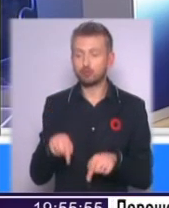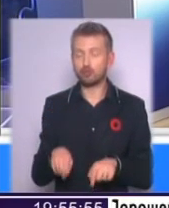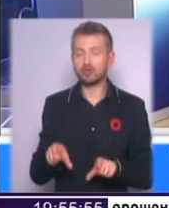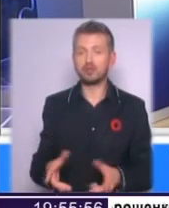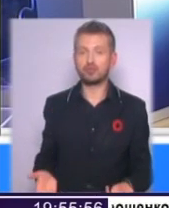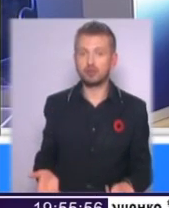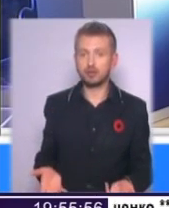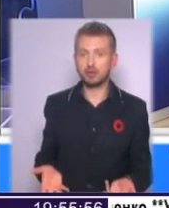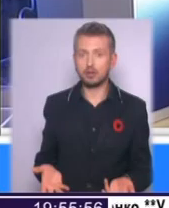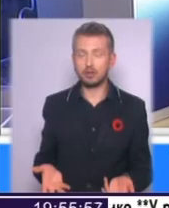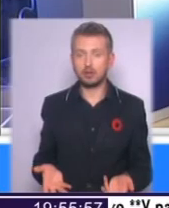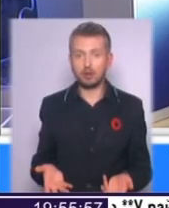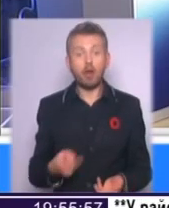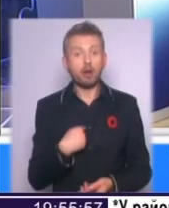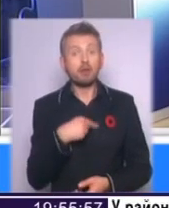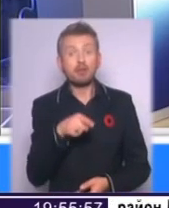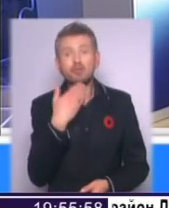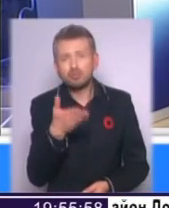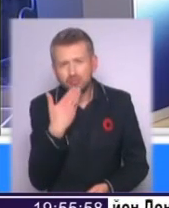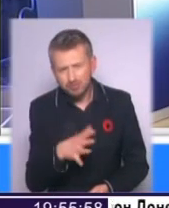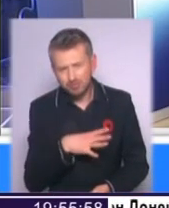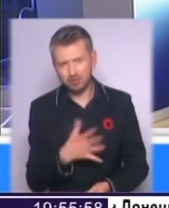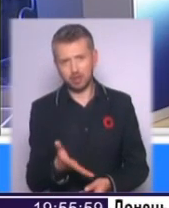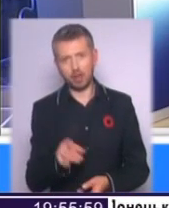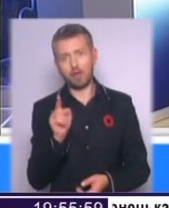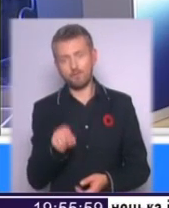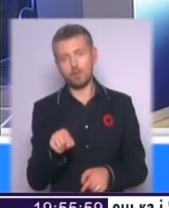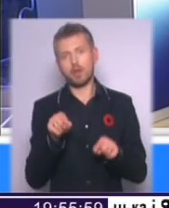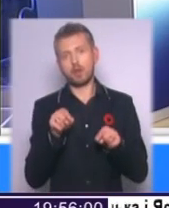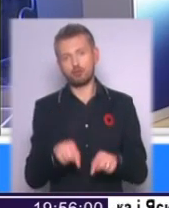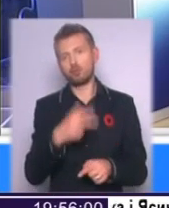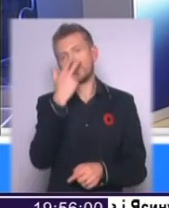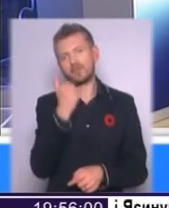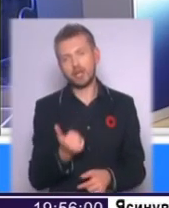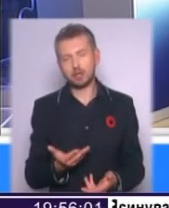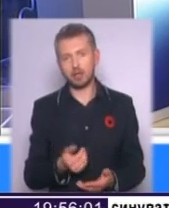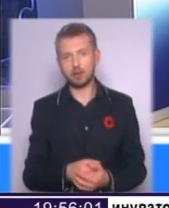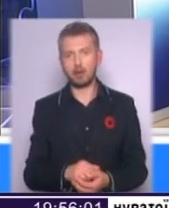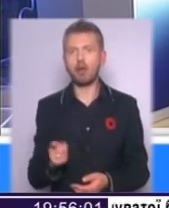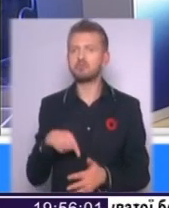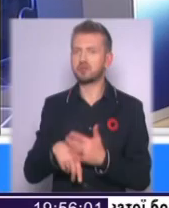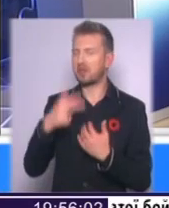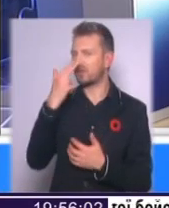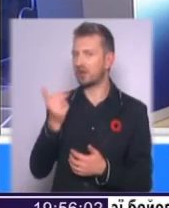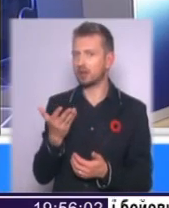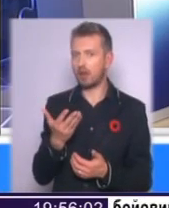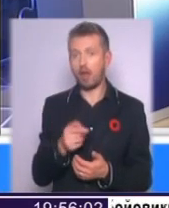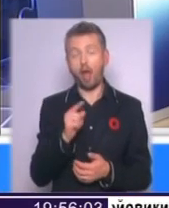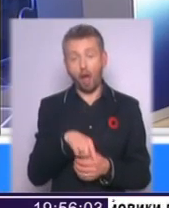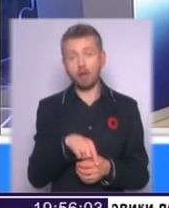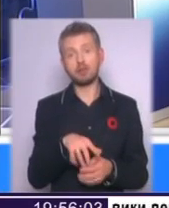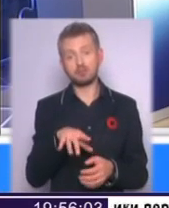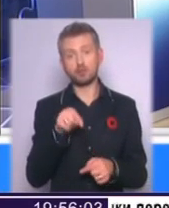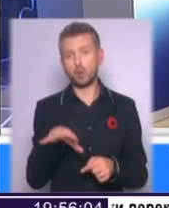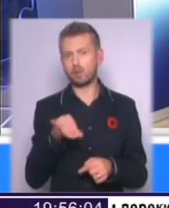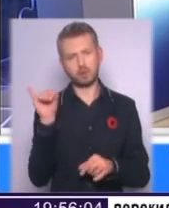тоді і розповідаєш? Лікарі закріпували, ну і вона тут звикла, але там що значить, все звикла? Добре, тут все погано. Що значить